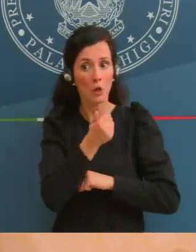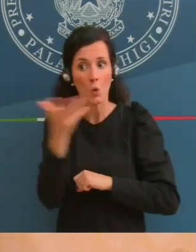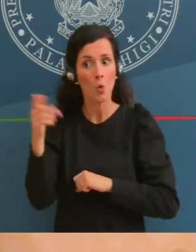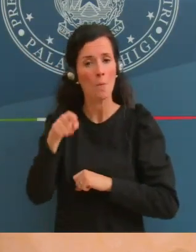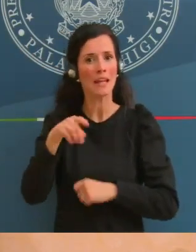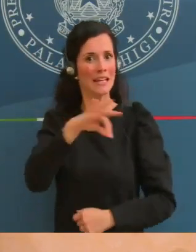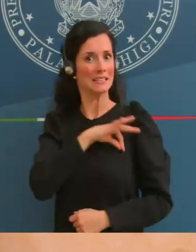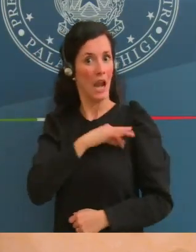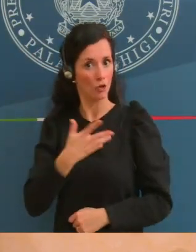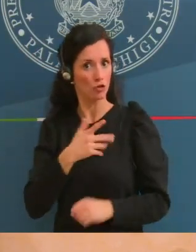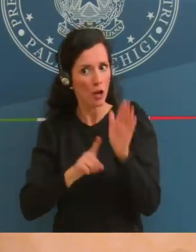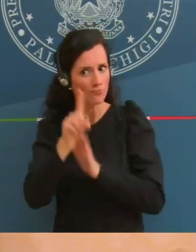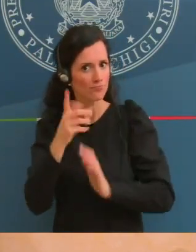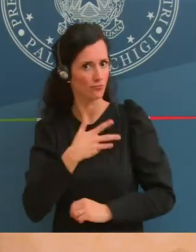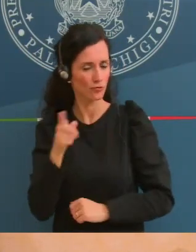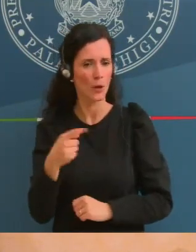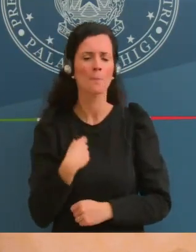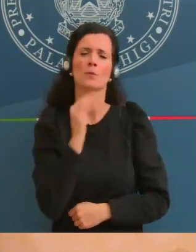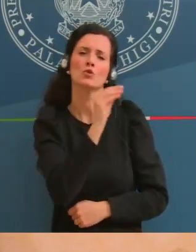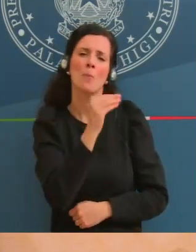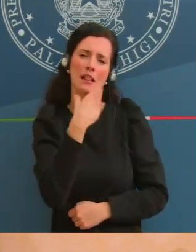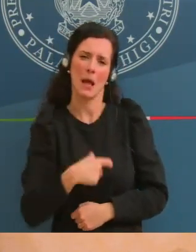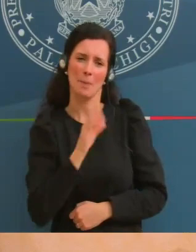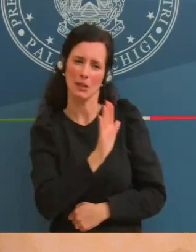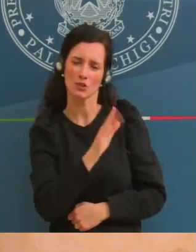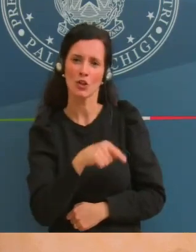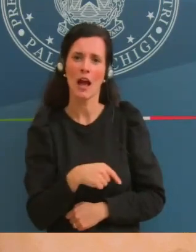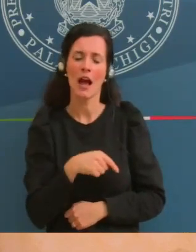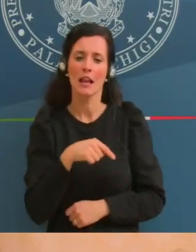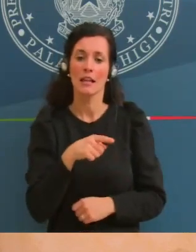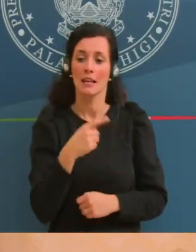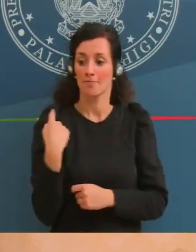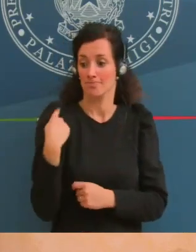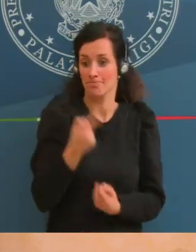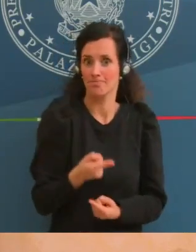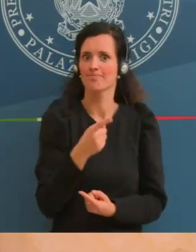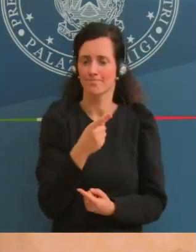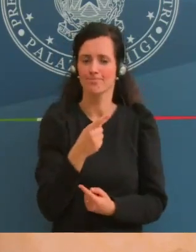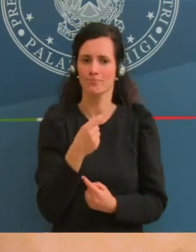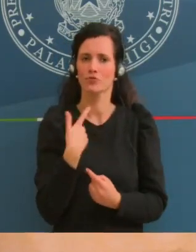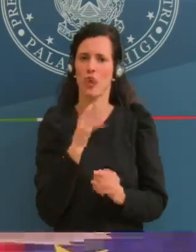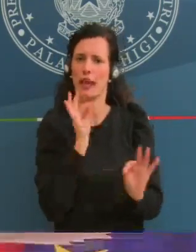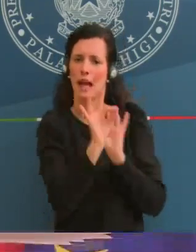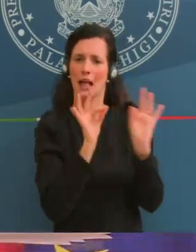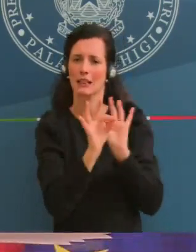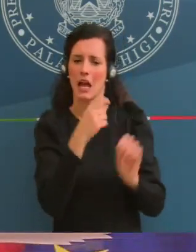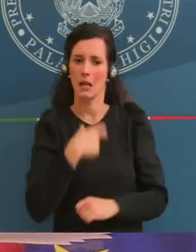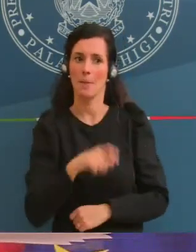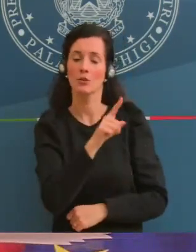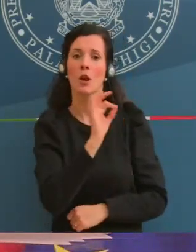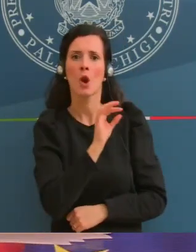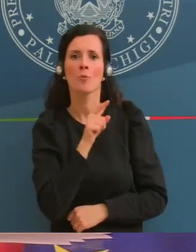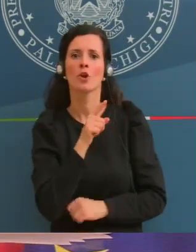anche la sua compagna e volevo chiederle come come sono andate le cose la ringrazia sono